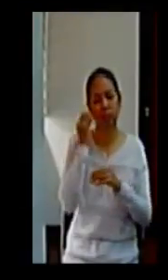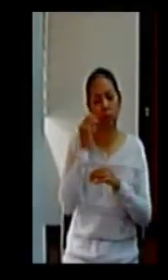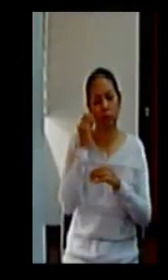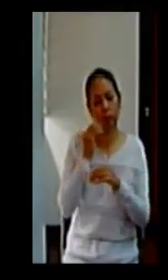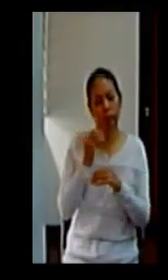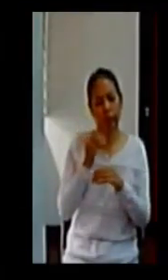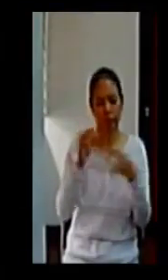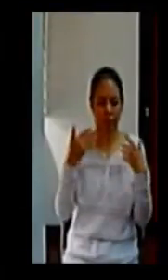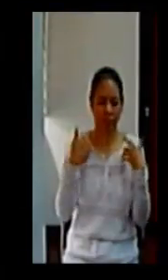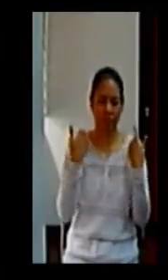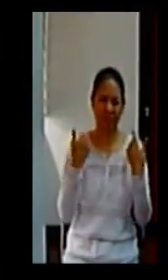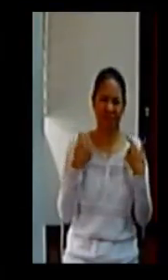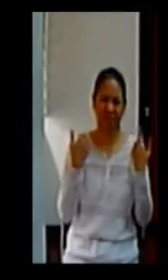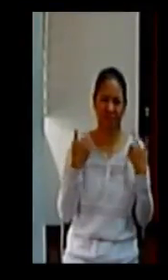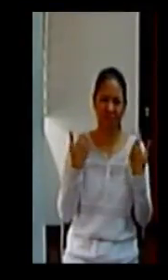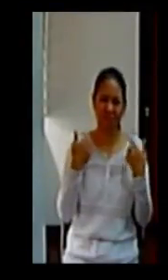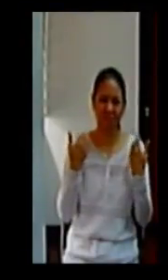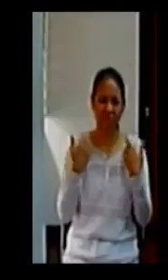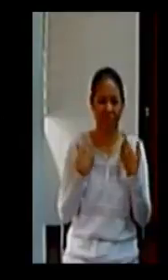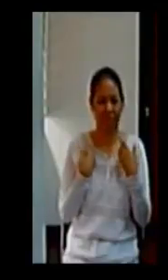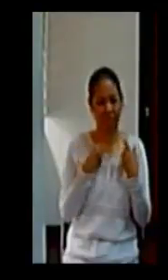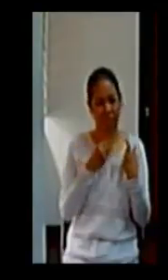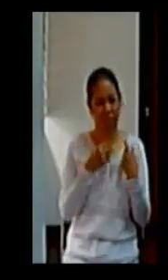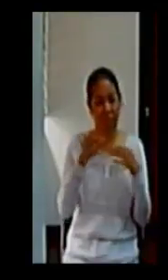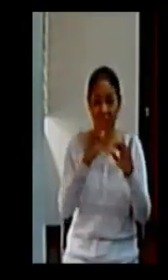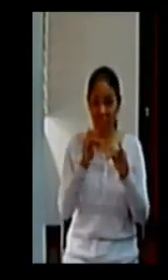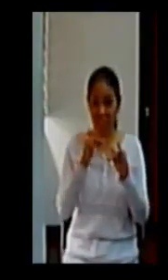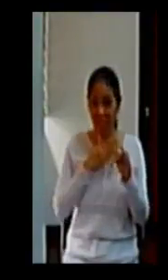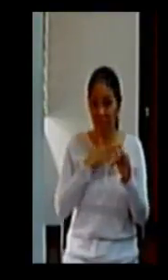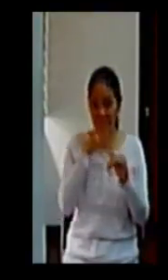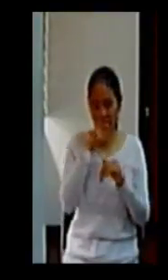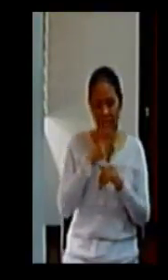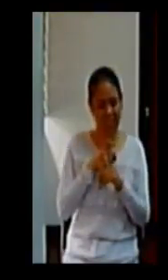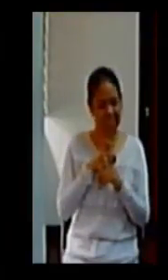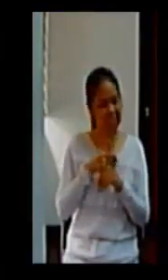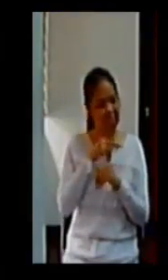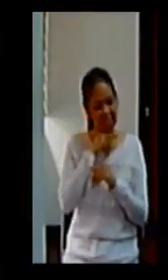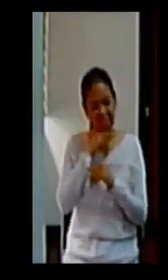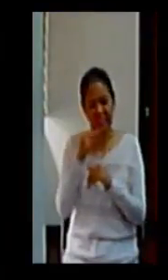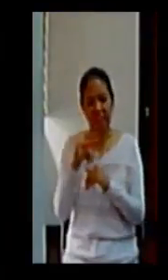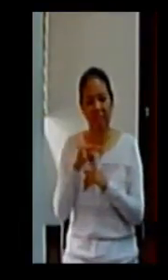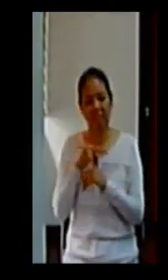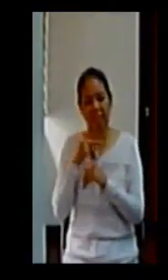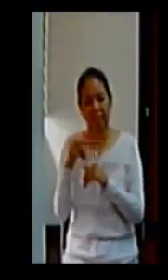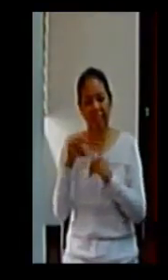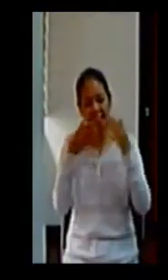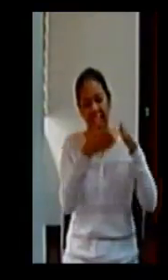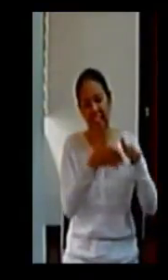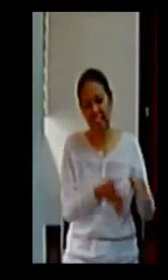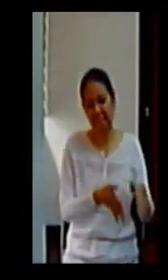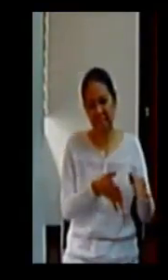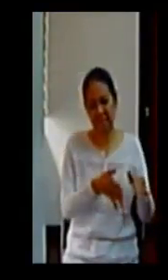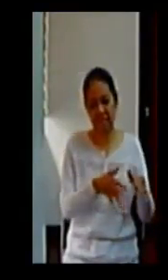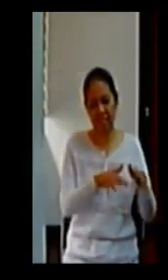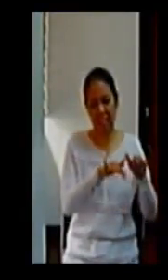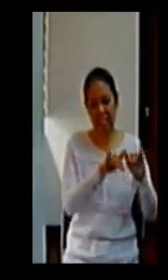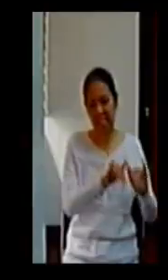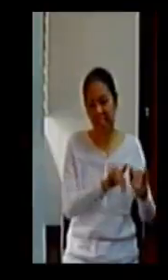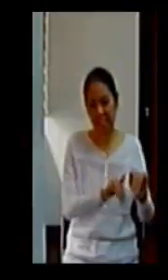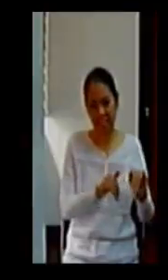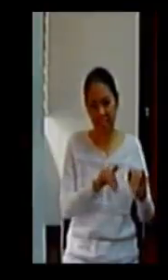gusto nang manirahan dito sa syudad dahil daw po hindi daw po boring ganun. Kaya